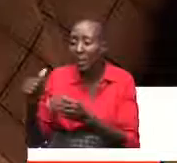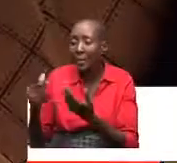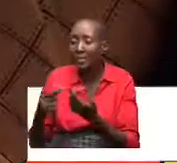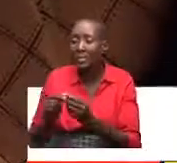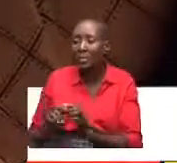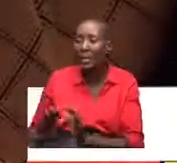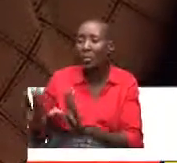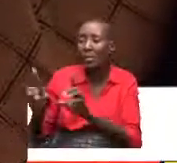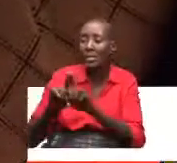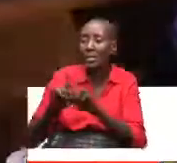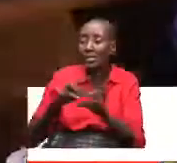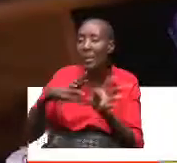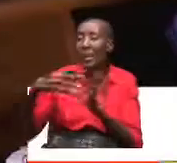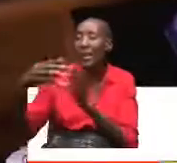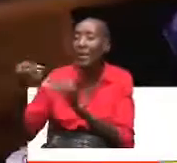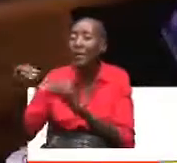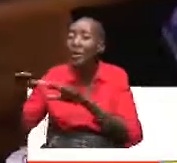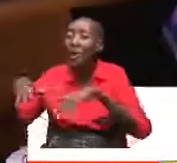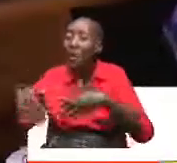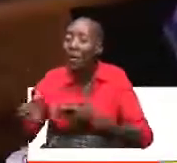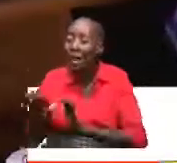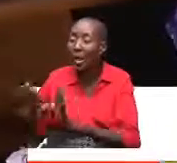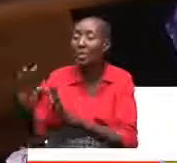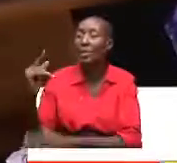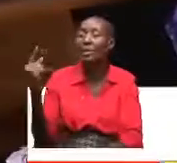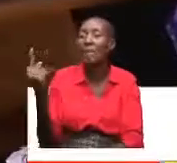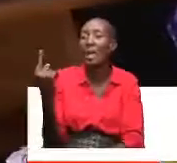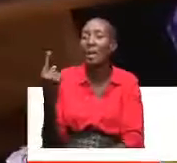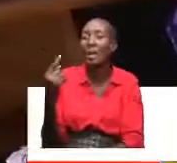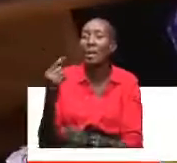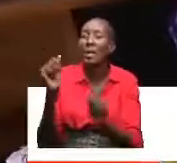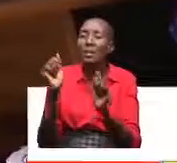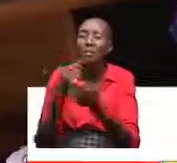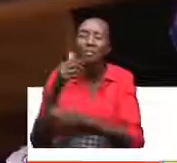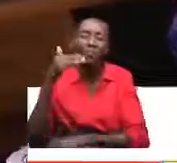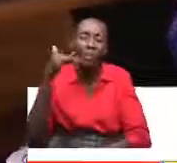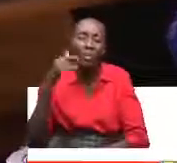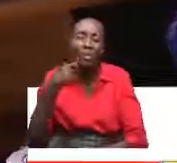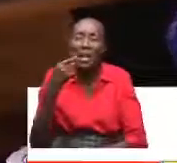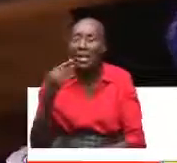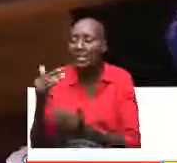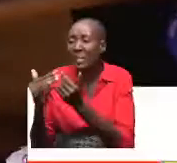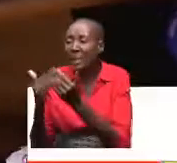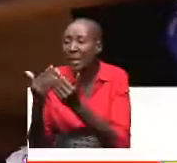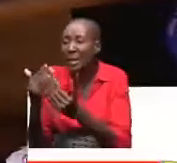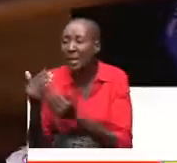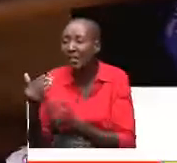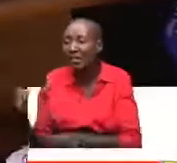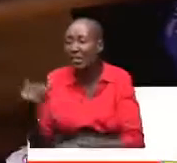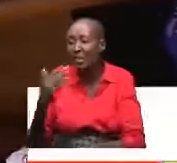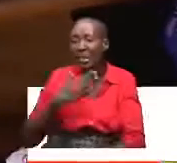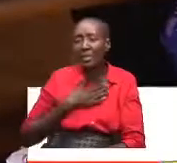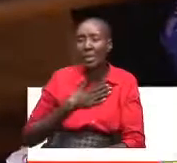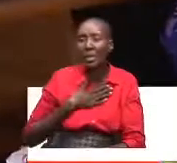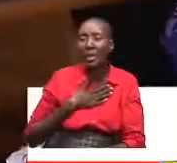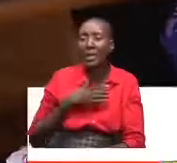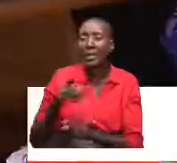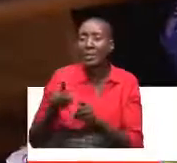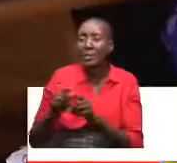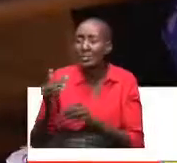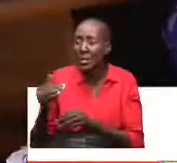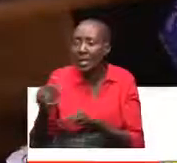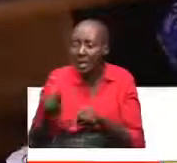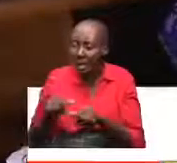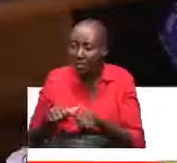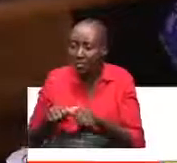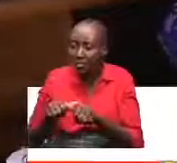anamwacha mtoto kwa nyumba peke yake. Na hakuna mtu ambaye unaweza mpigia simu kumwambia nenda niangalilie mtoto. Mtoto pia anaendelea kukua,